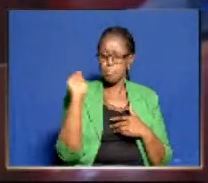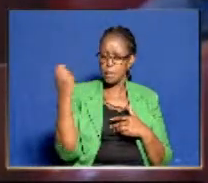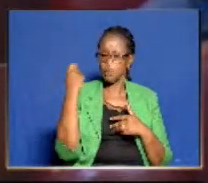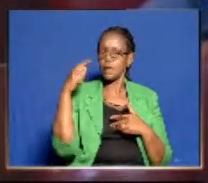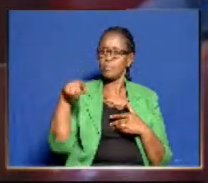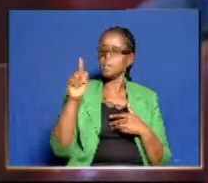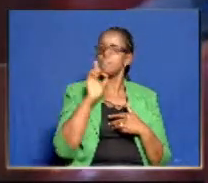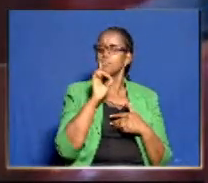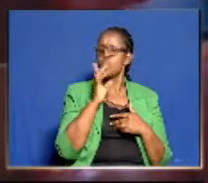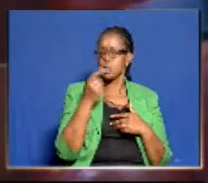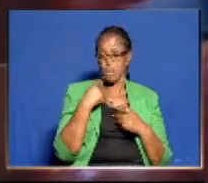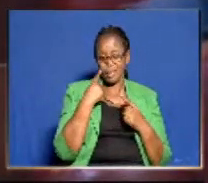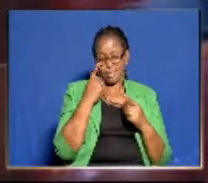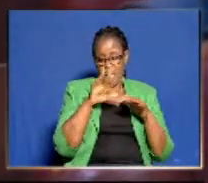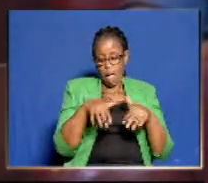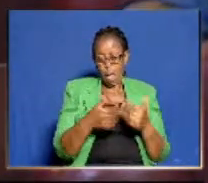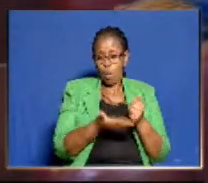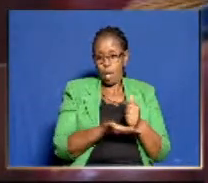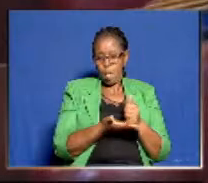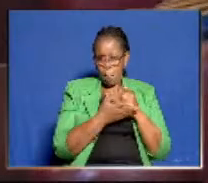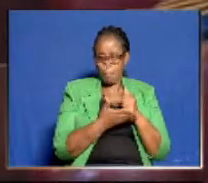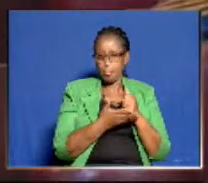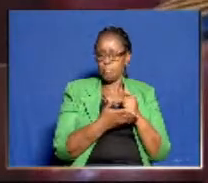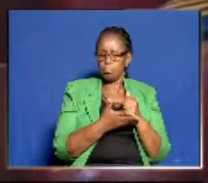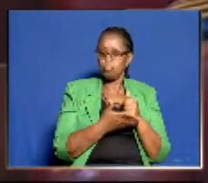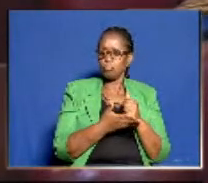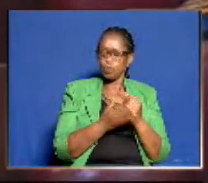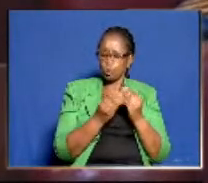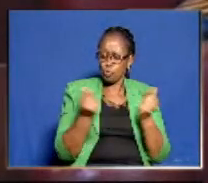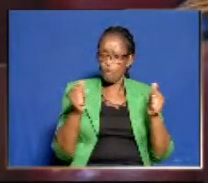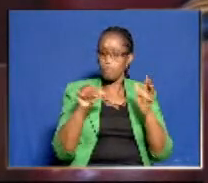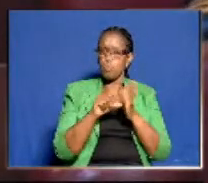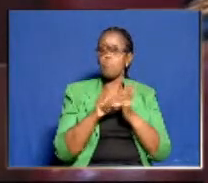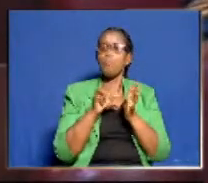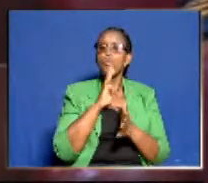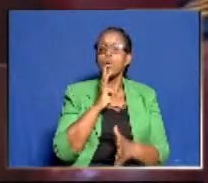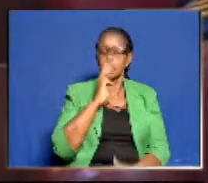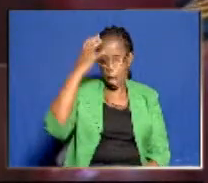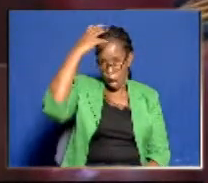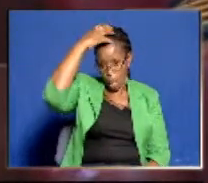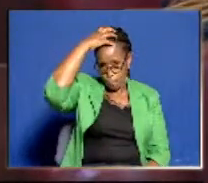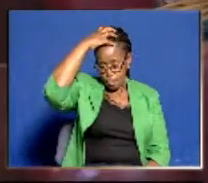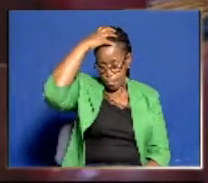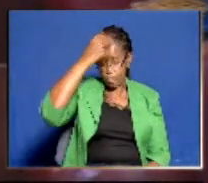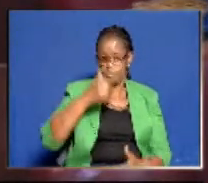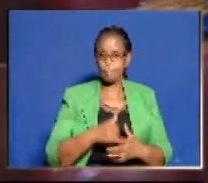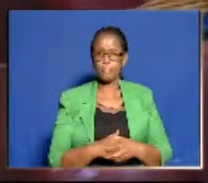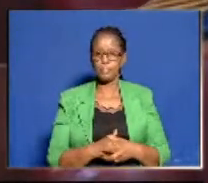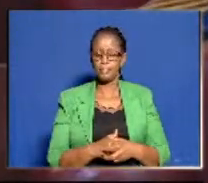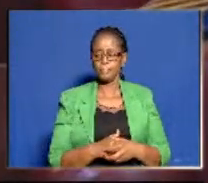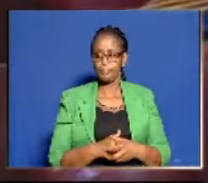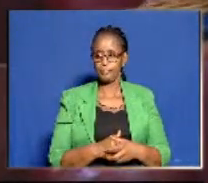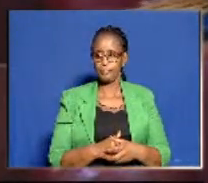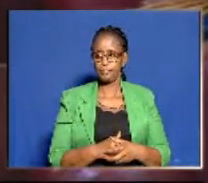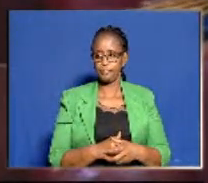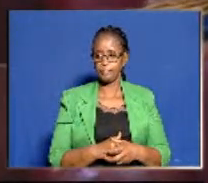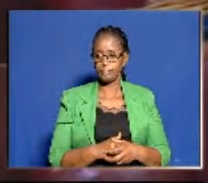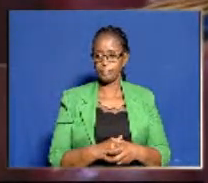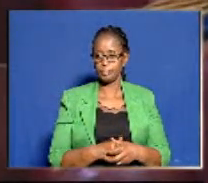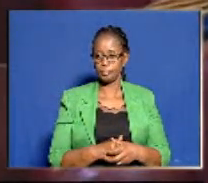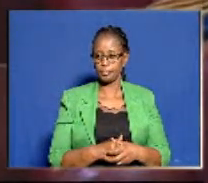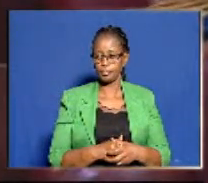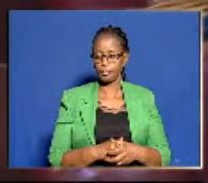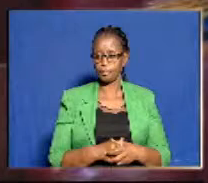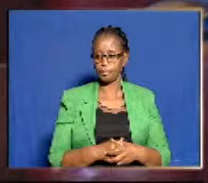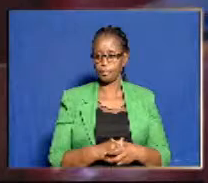vile wataweza kusaidia upande wa maji ili wale kuweza kujipanga na ile poti ya Lamu. Bwana